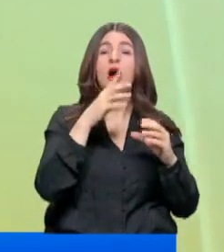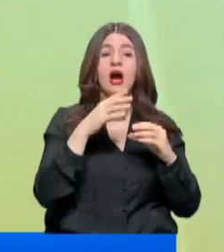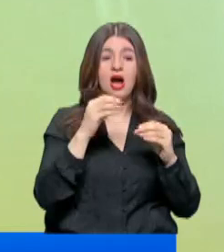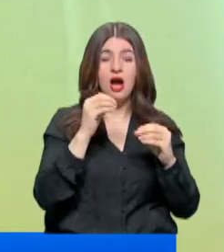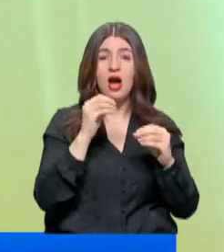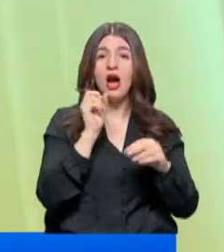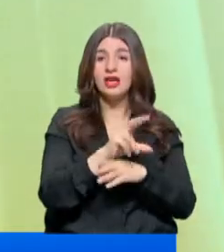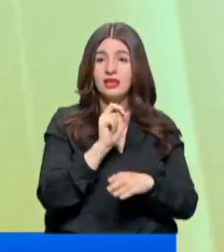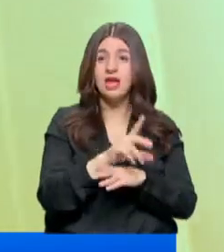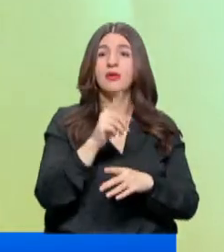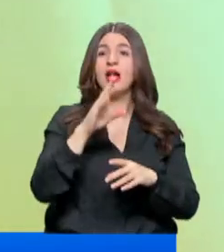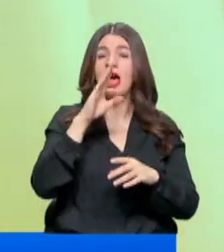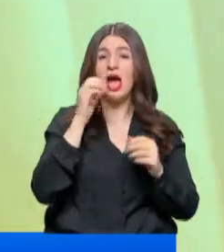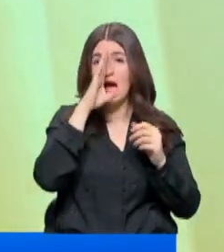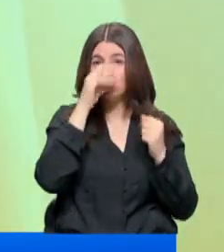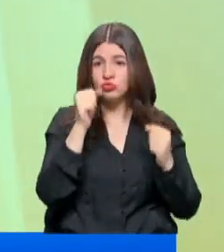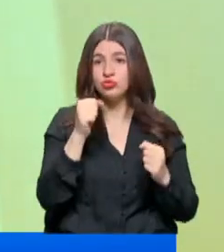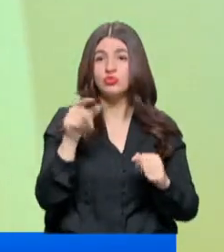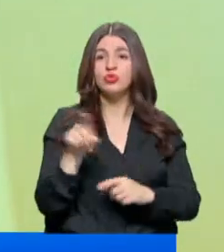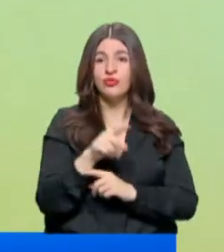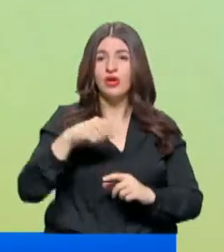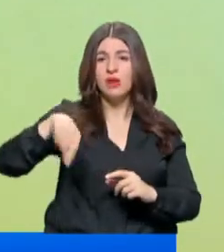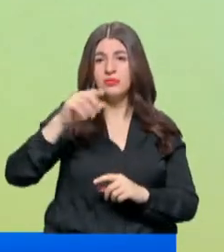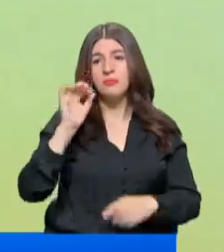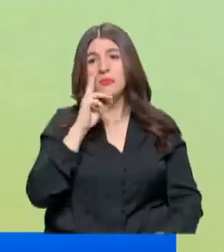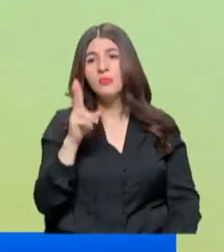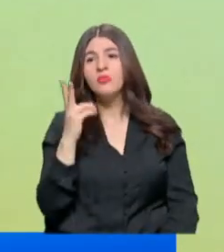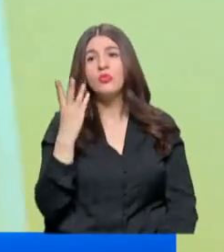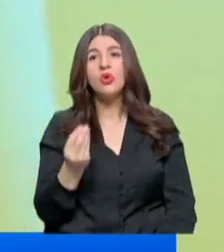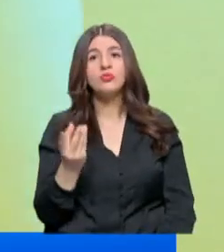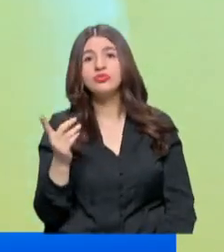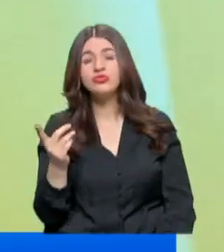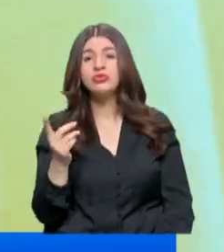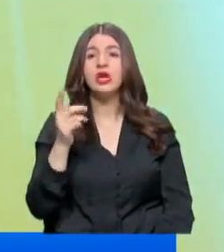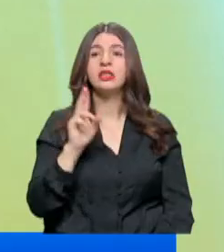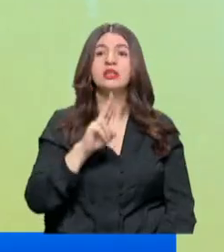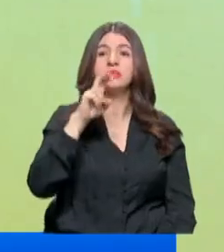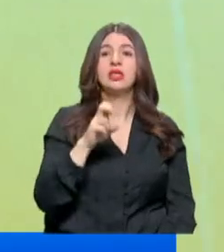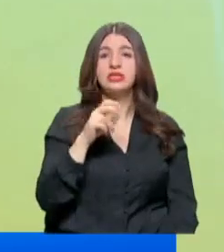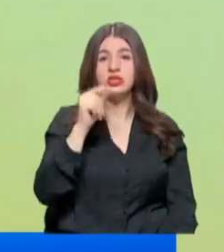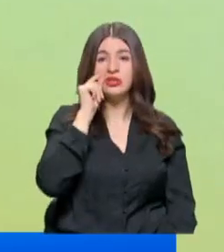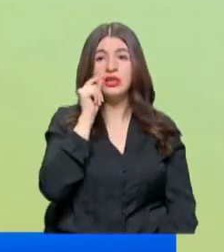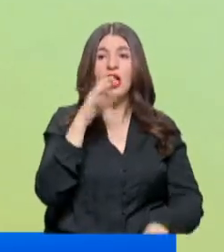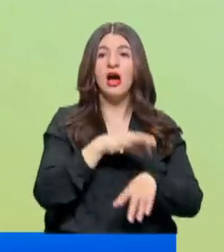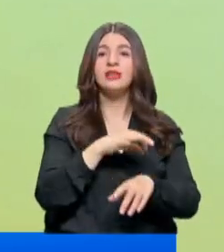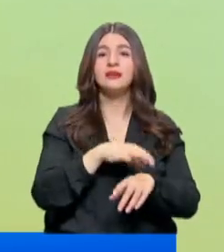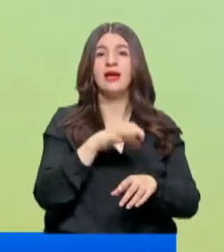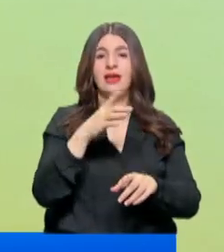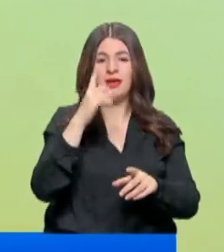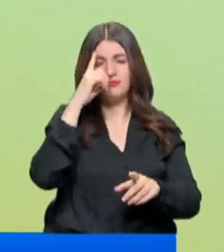İstanbul Şanlıurfa ve Erzurum'da Bir bakalım mı hemen Ne olmuş Ne bitmiş 78 kişilik hastane